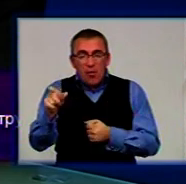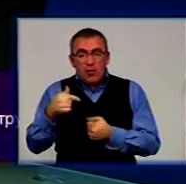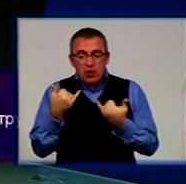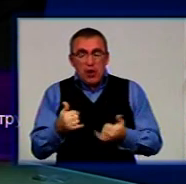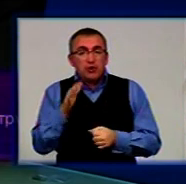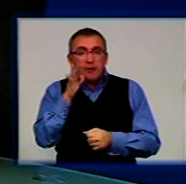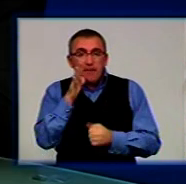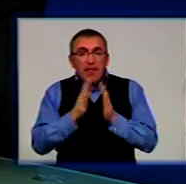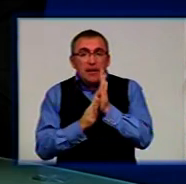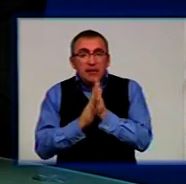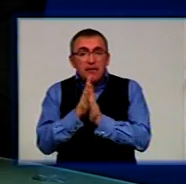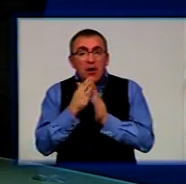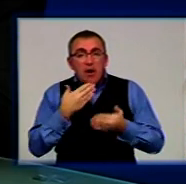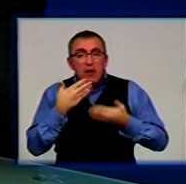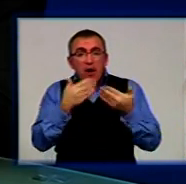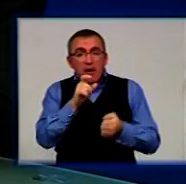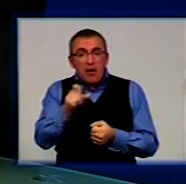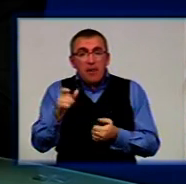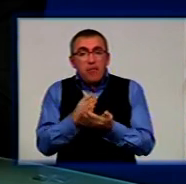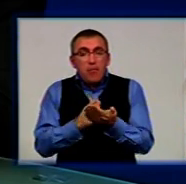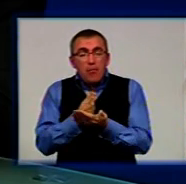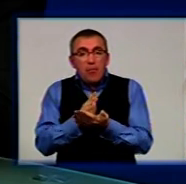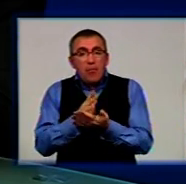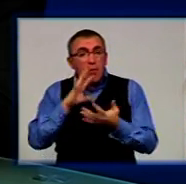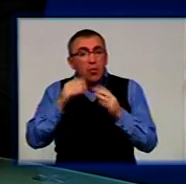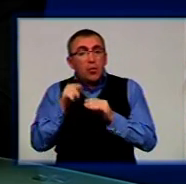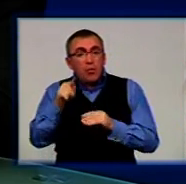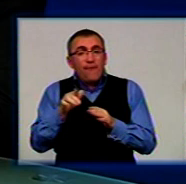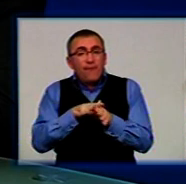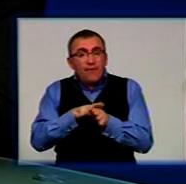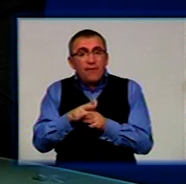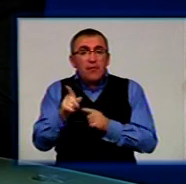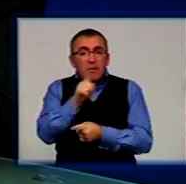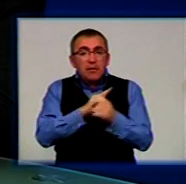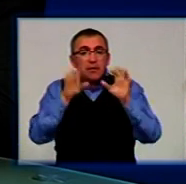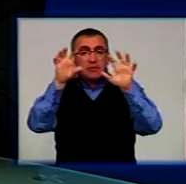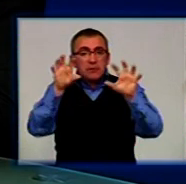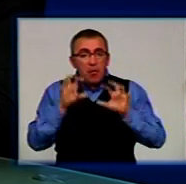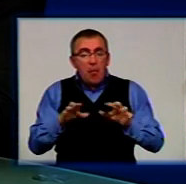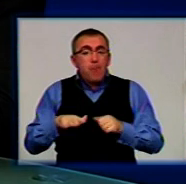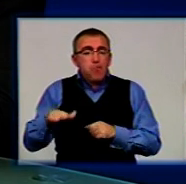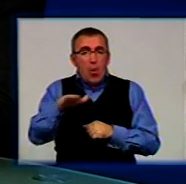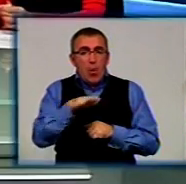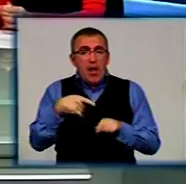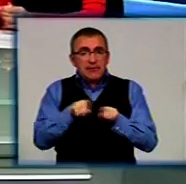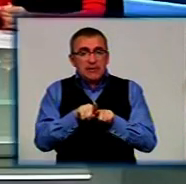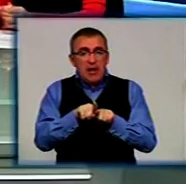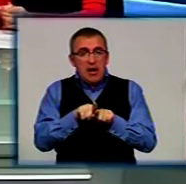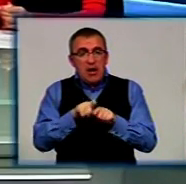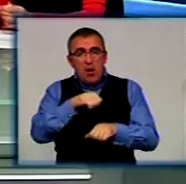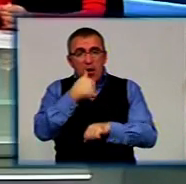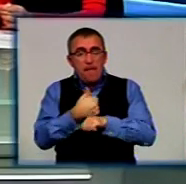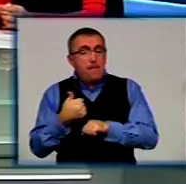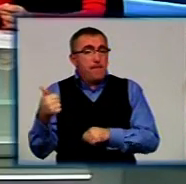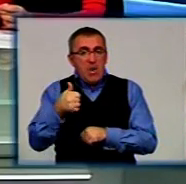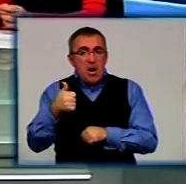у нас зросла кількість звернень громадян за послугами за рахунок того, що відбувся зміни в законодавчому полі. А саме головне, це перше,